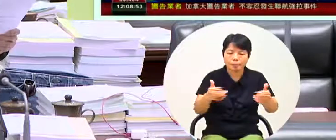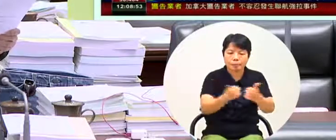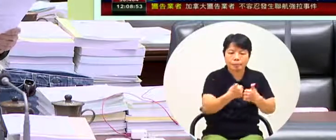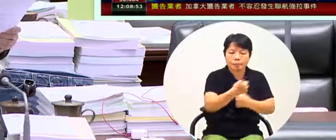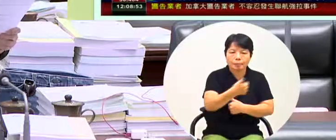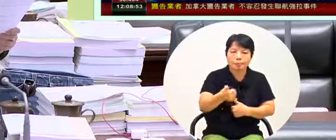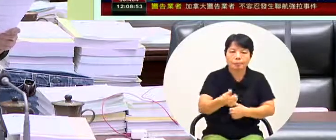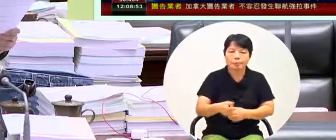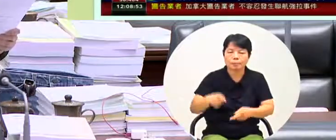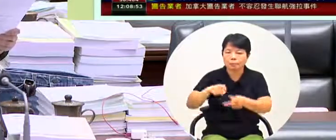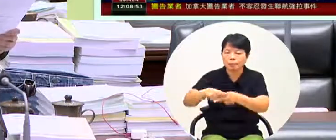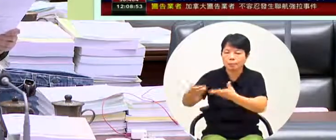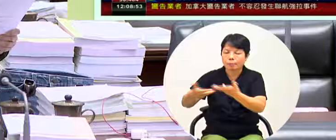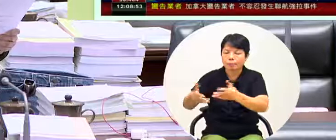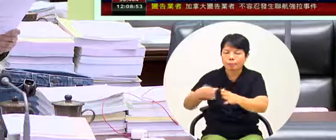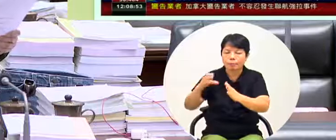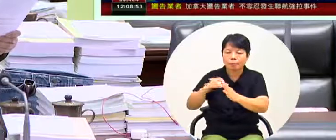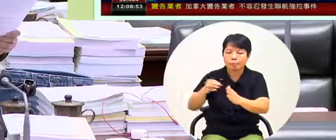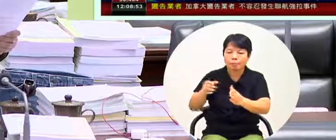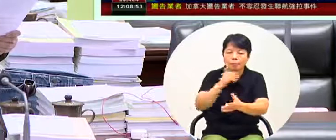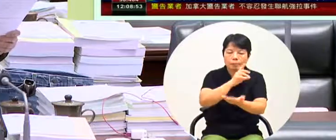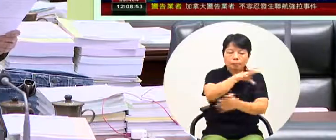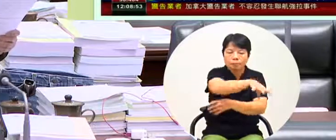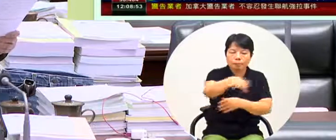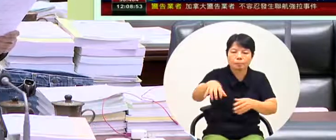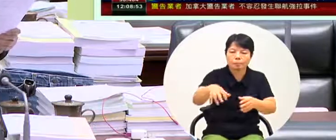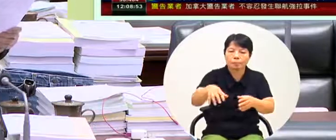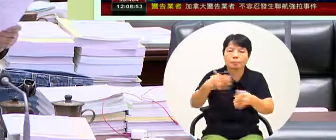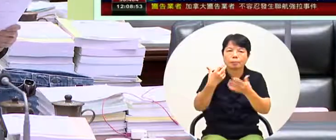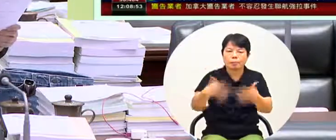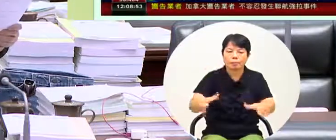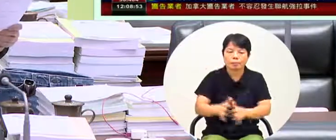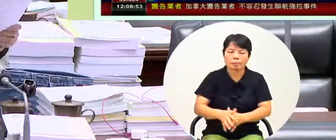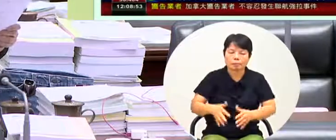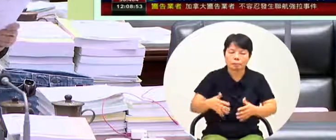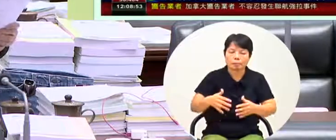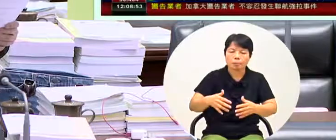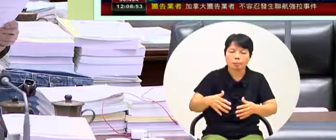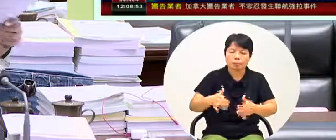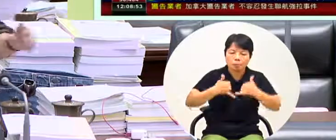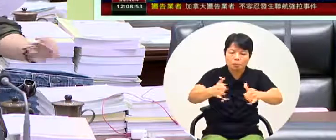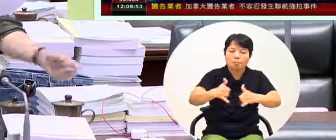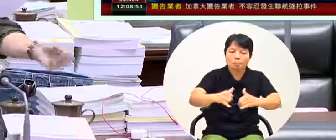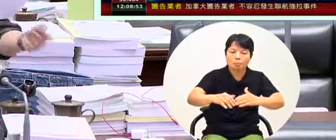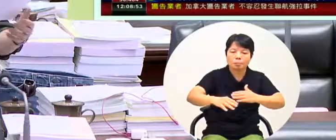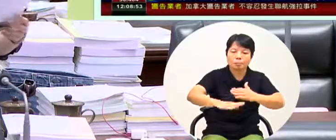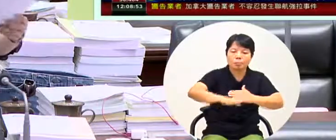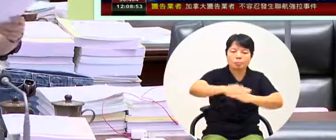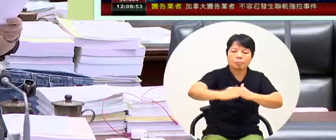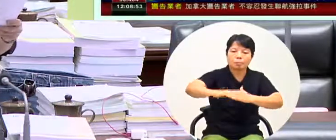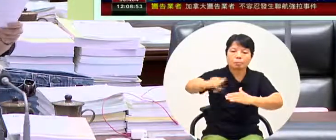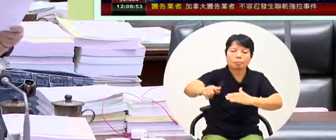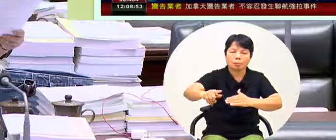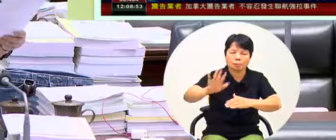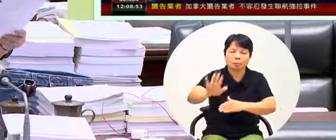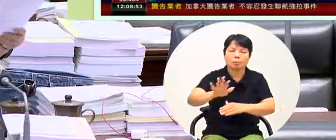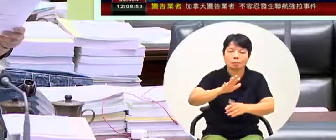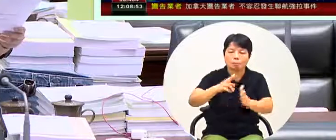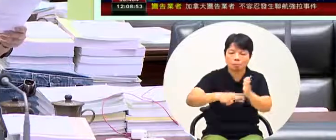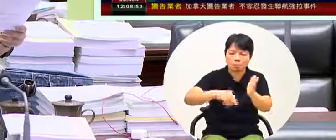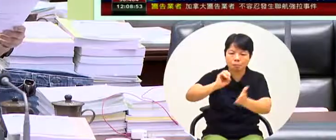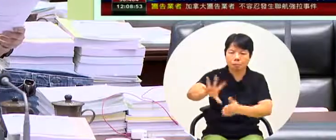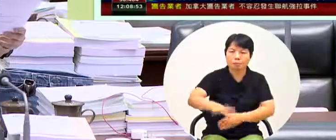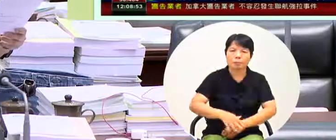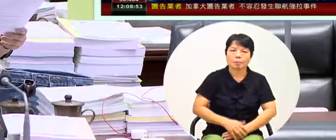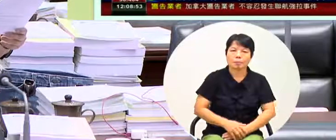地区。都有很多路不平的一些区块啊，当然相信我局长，你现在对高雄市的整